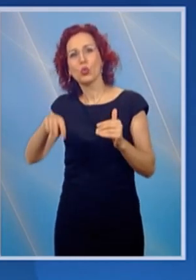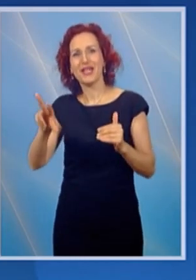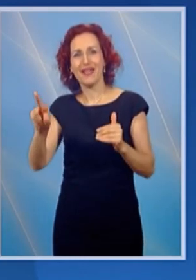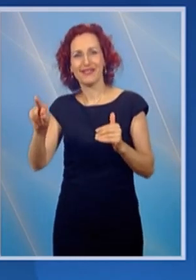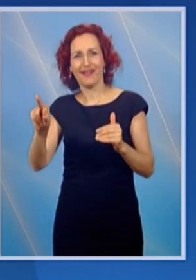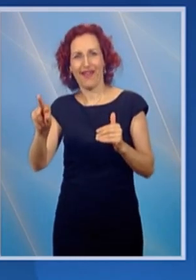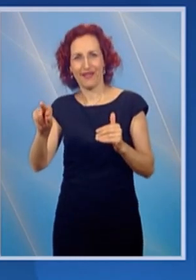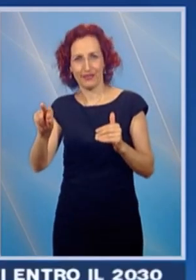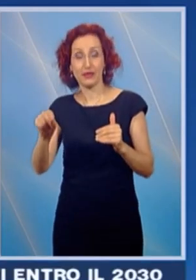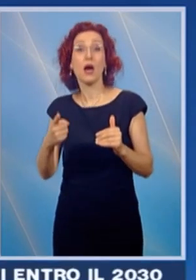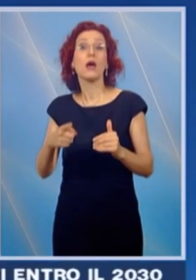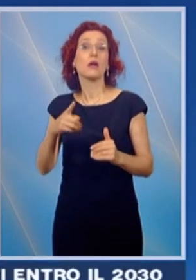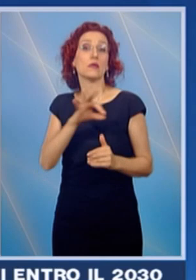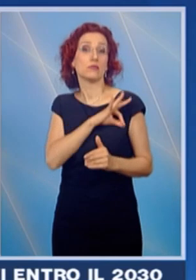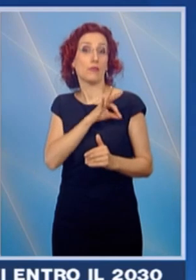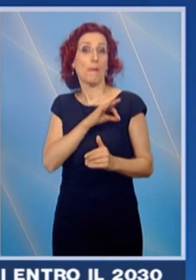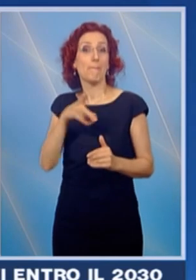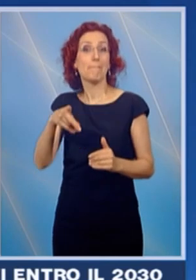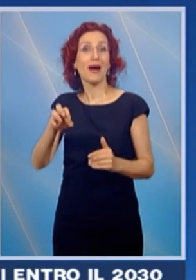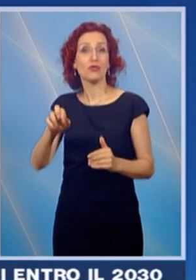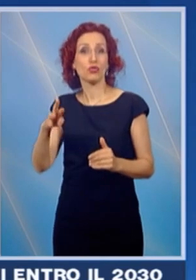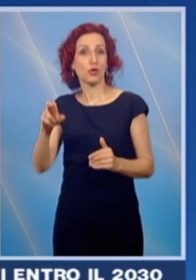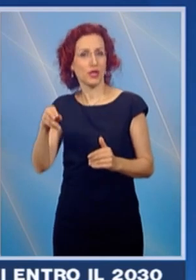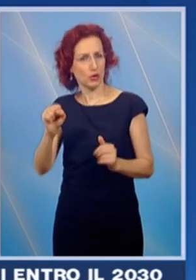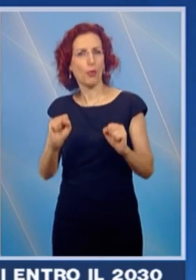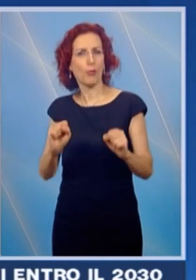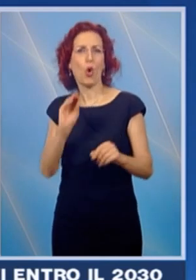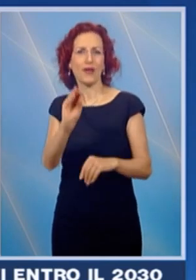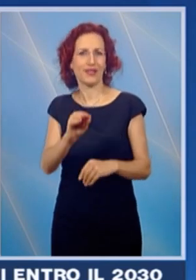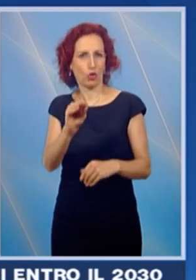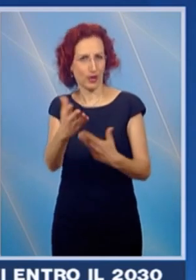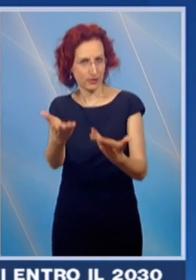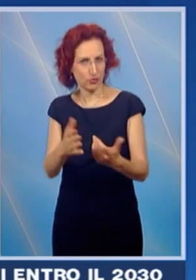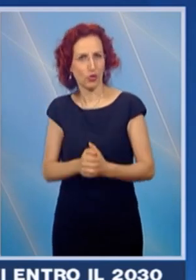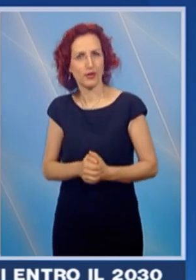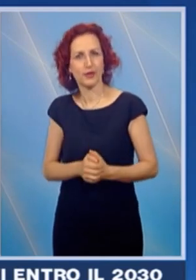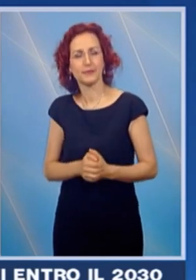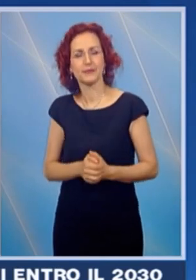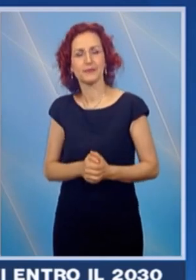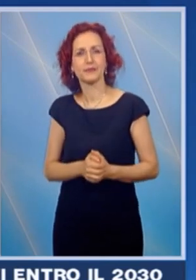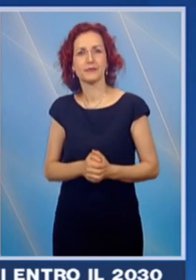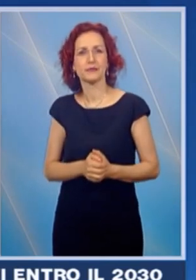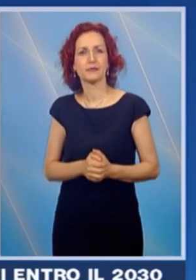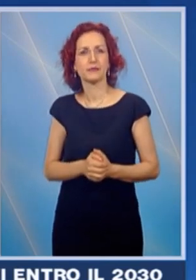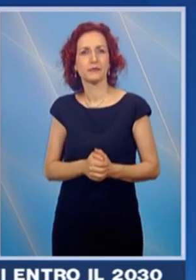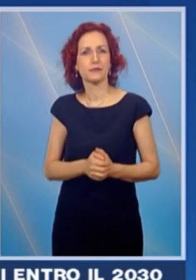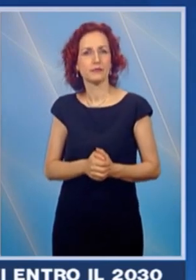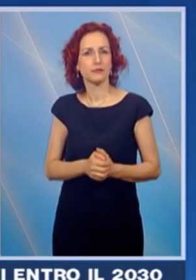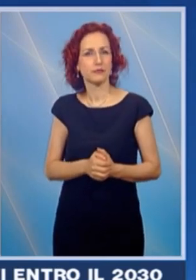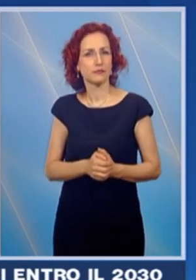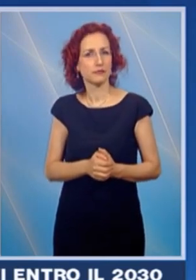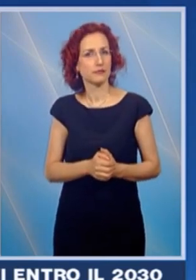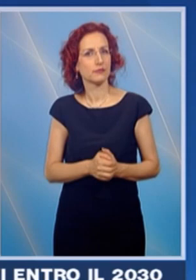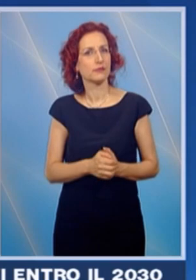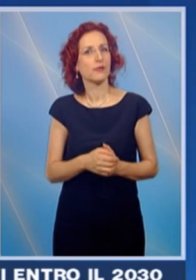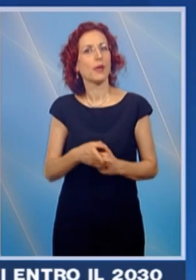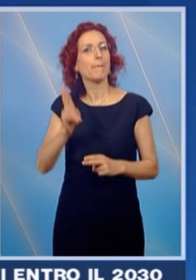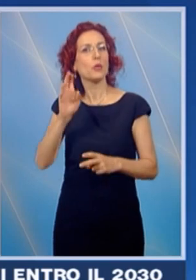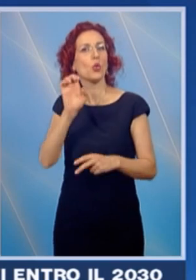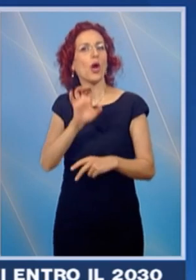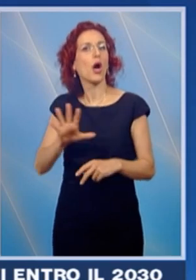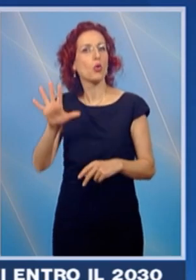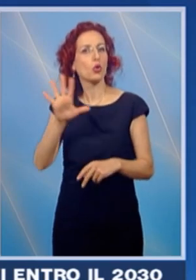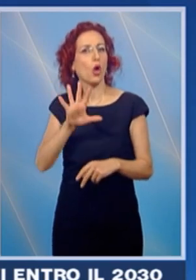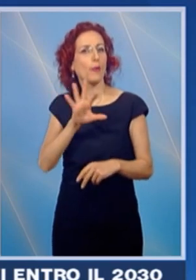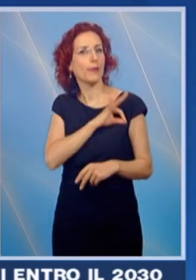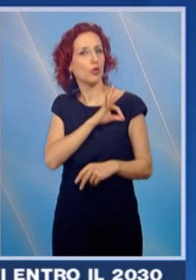Pastorino ha facoltà di illustrare la sua interrogazione. Prego, a lei la parola. Per il gruppo misto concorrente più Europa, onorevole Luca Pastorino.